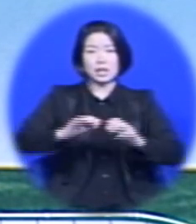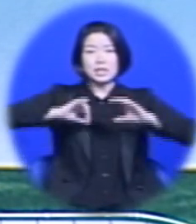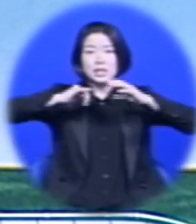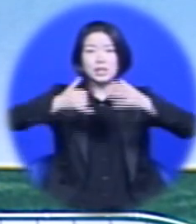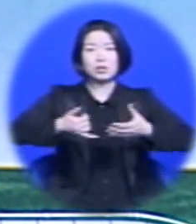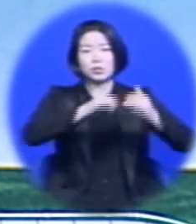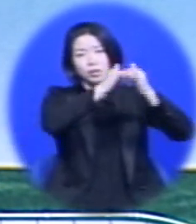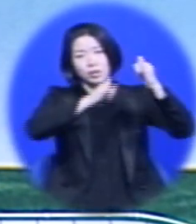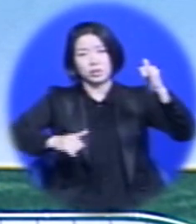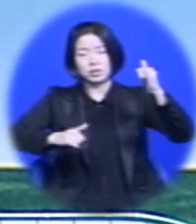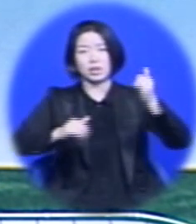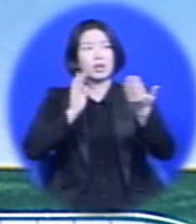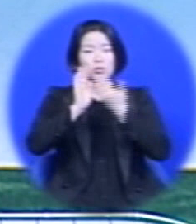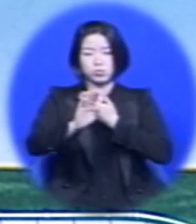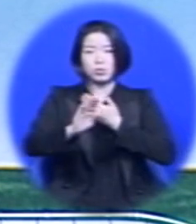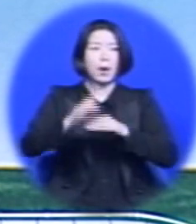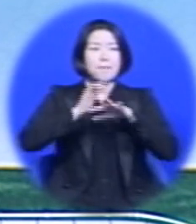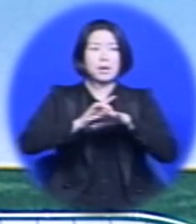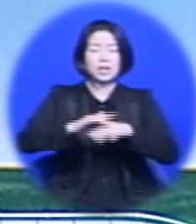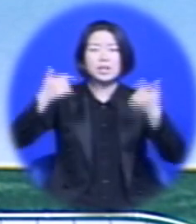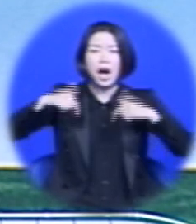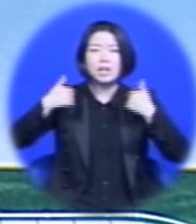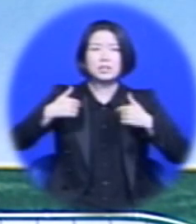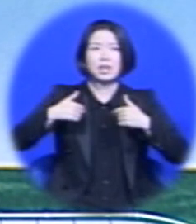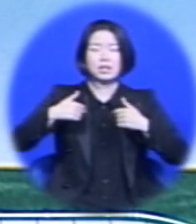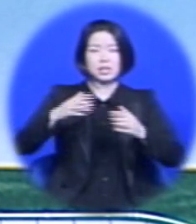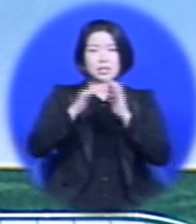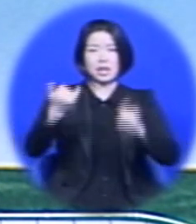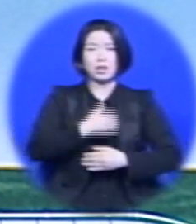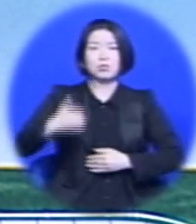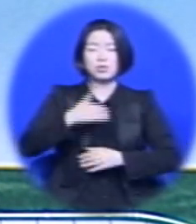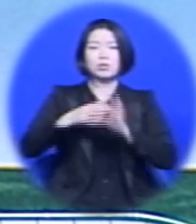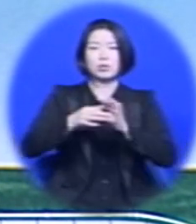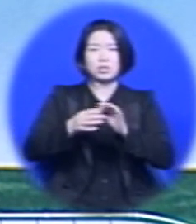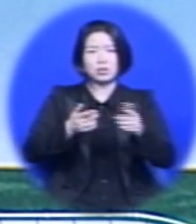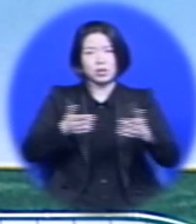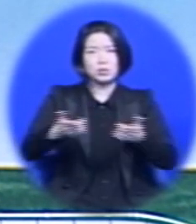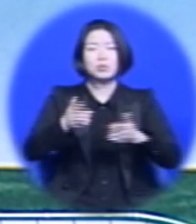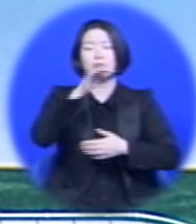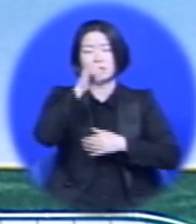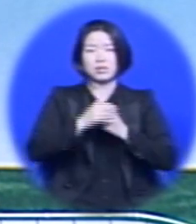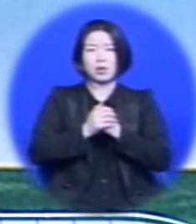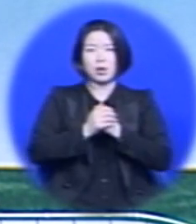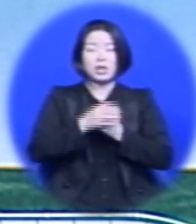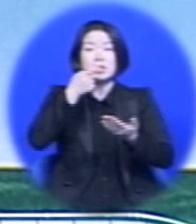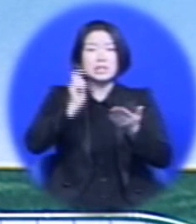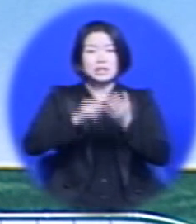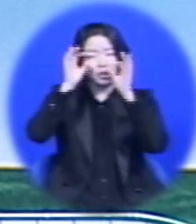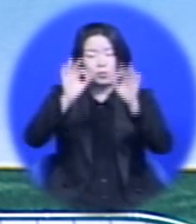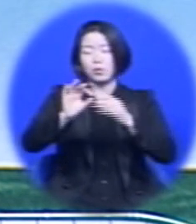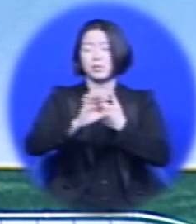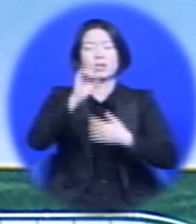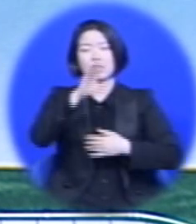이대로 마귀는 항상 육신을 통하여 사람을 조정했습니다 절대로 만만히 보시면 안 됩니다